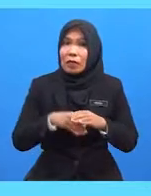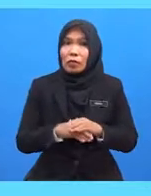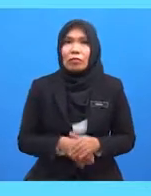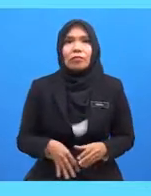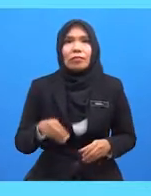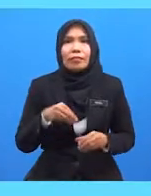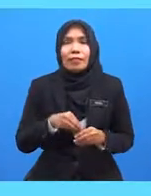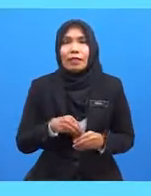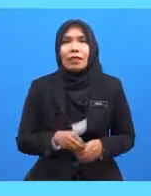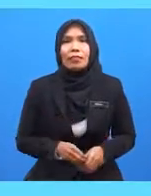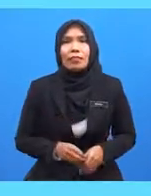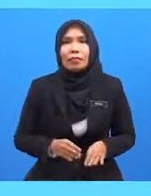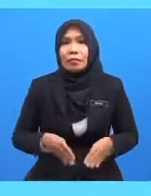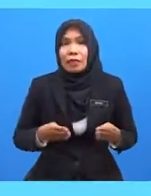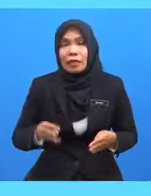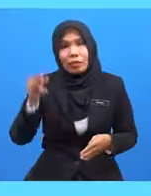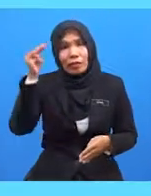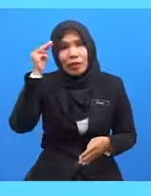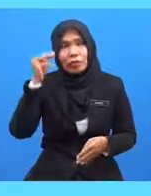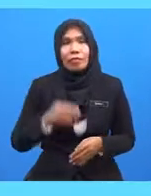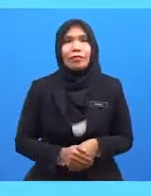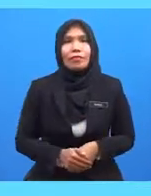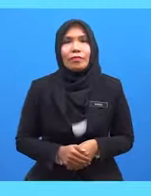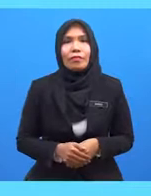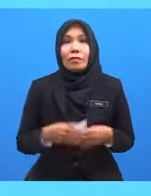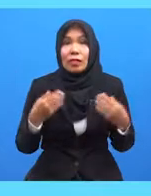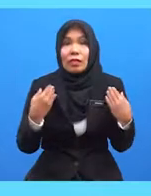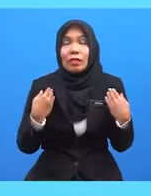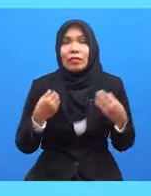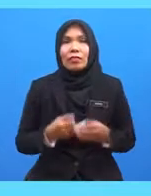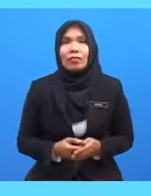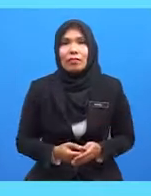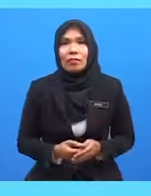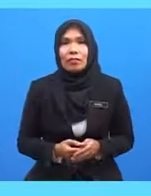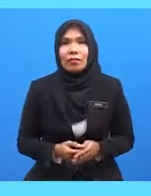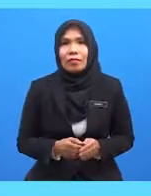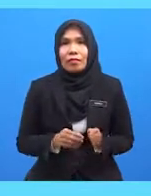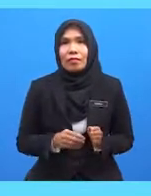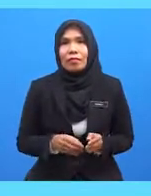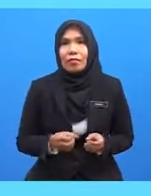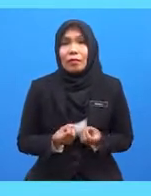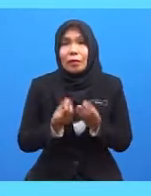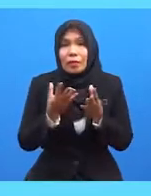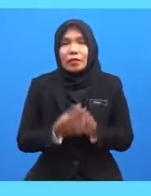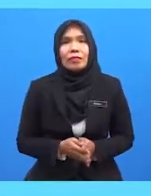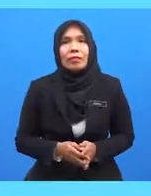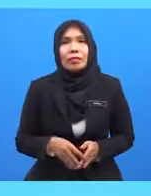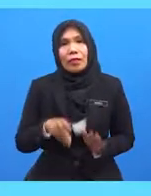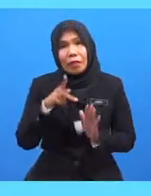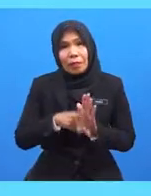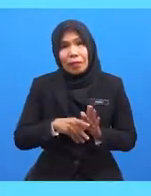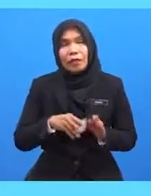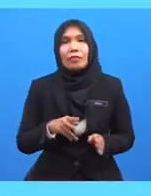syarat, fardu, wajib, rukun, sah, nabi, batal, hukum,